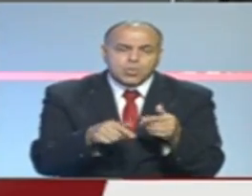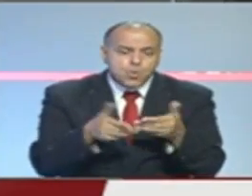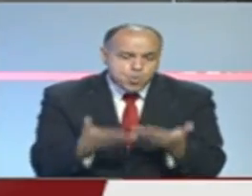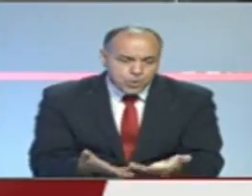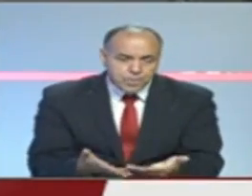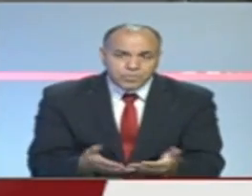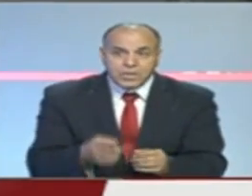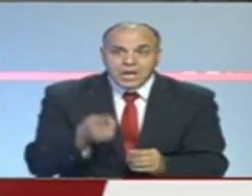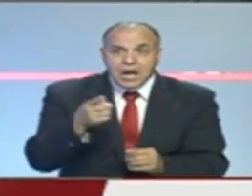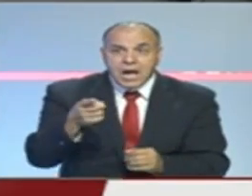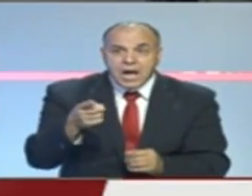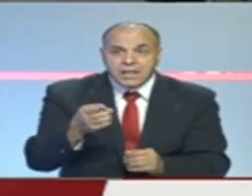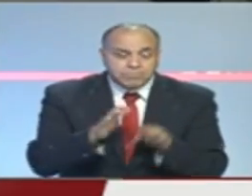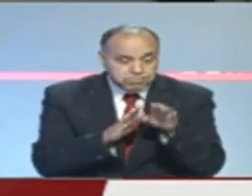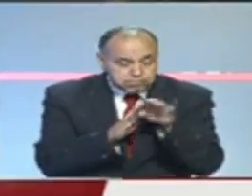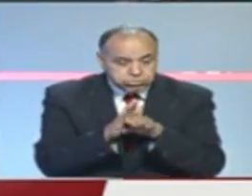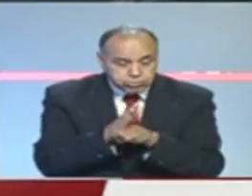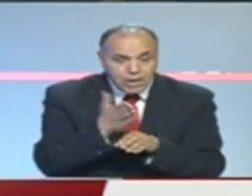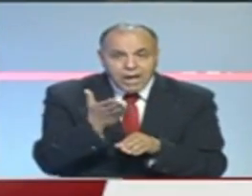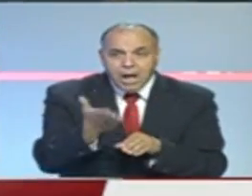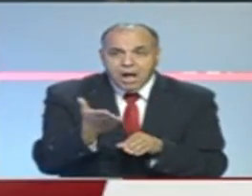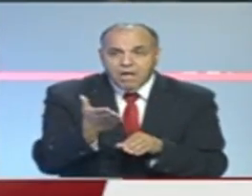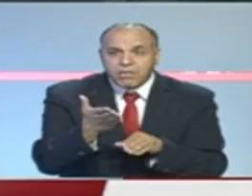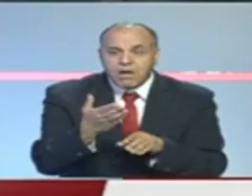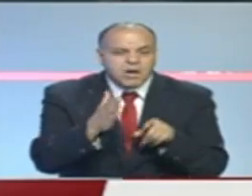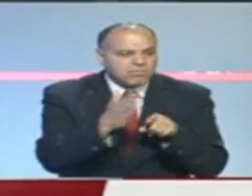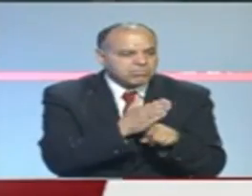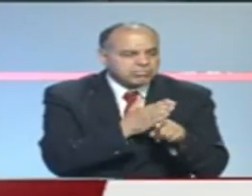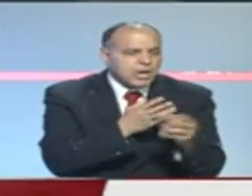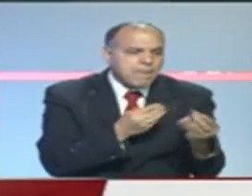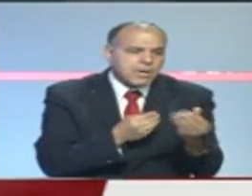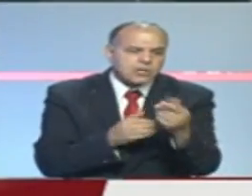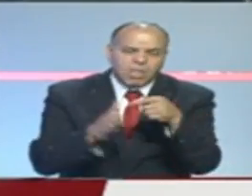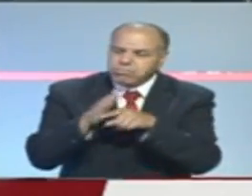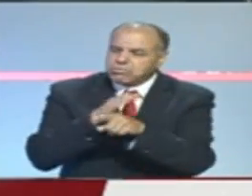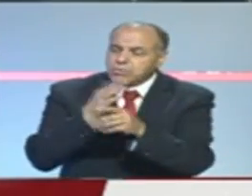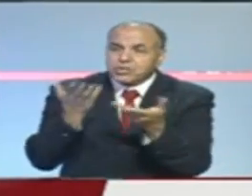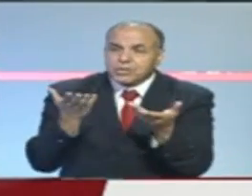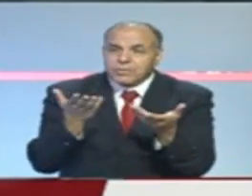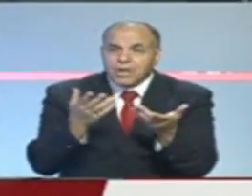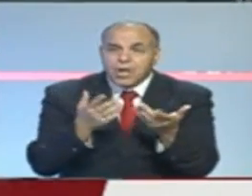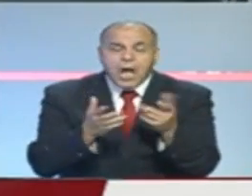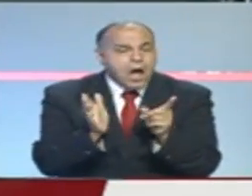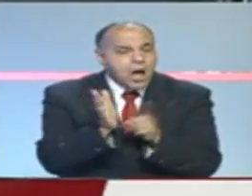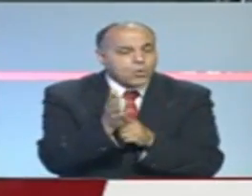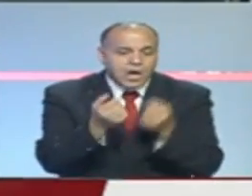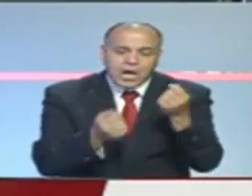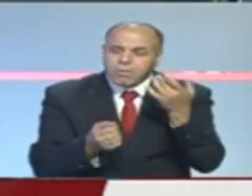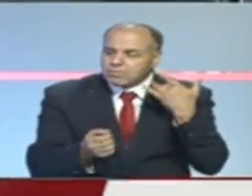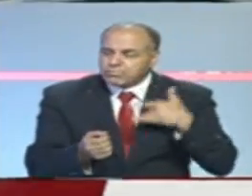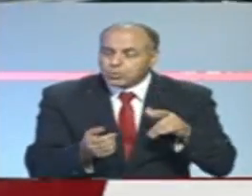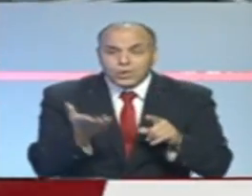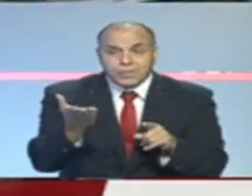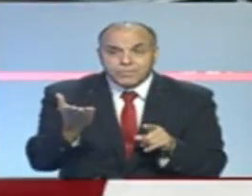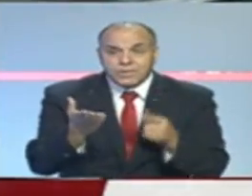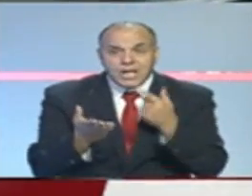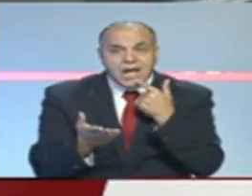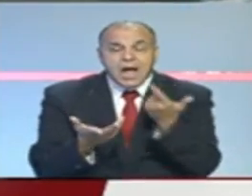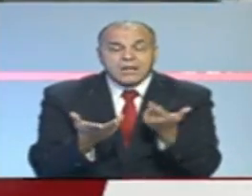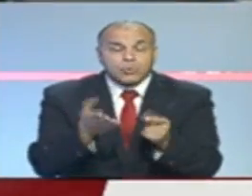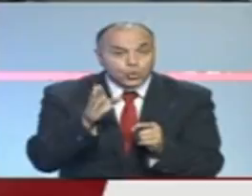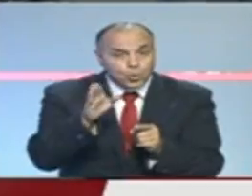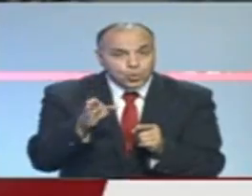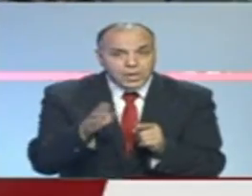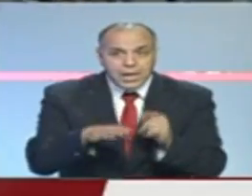اليوم، وما يترتب عن ذلك من إخلالات وتجاوزات لقانون الطرقات. من أجل